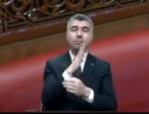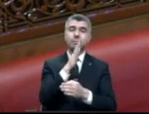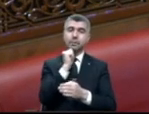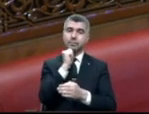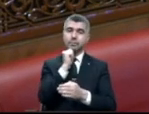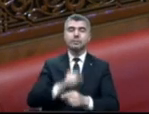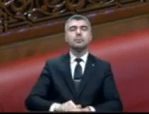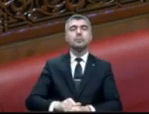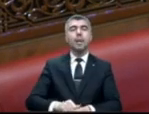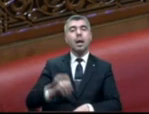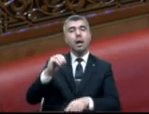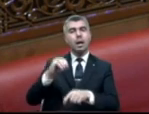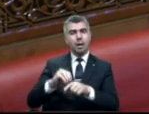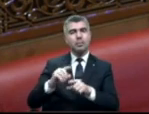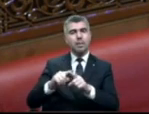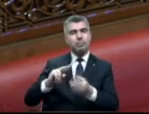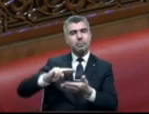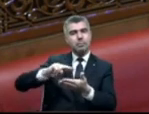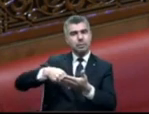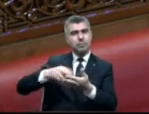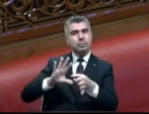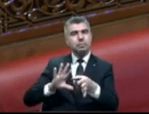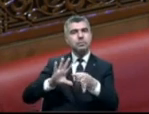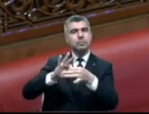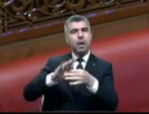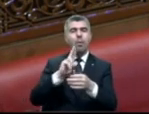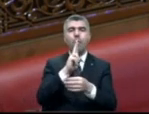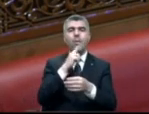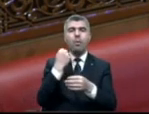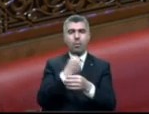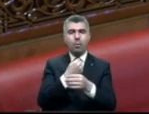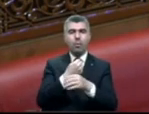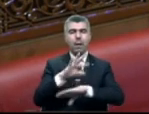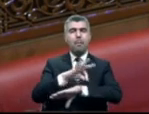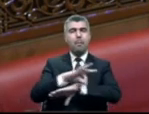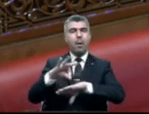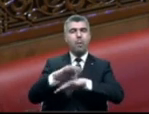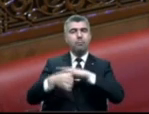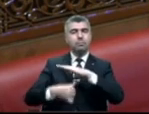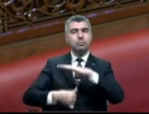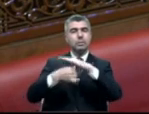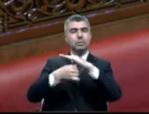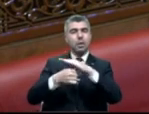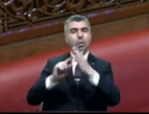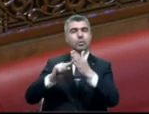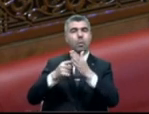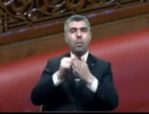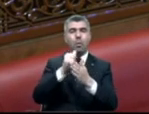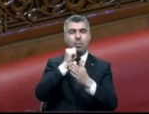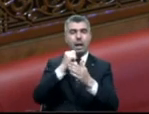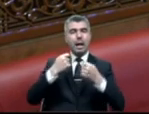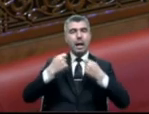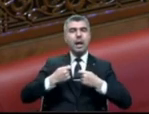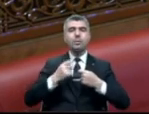إلى ذلك تم مؤخرا توقيع الاتفاقية بين الحكومة والمكتب الوطني للكهرباء والمأسر الحشوب تحت رئاسة السيد